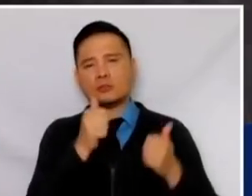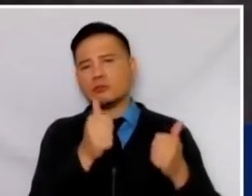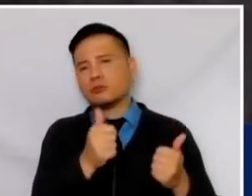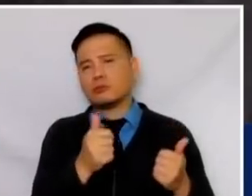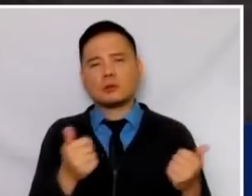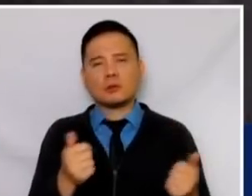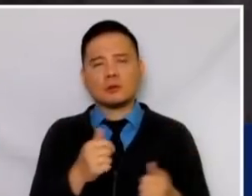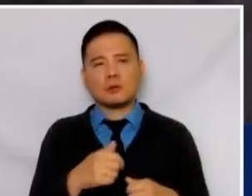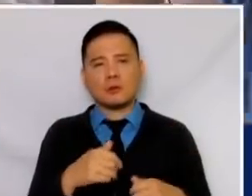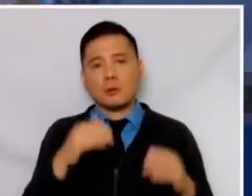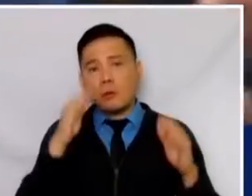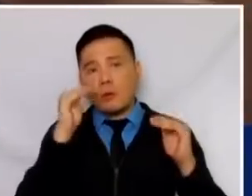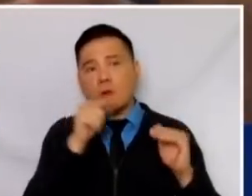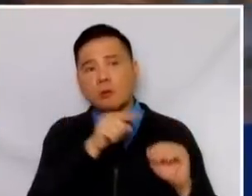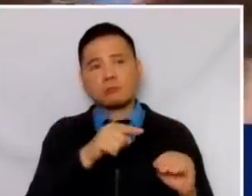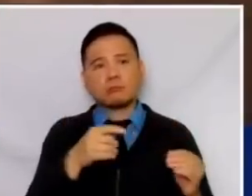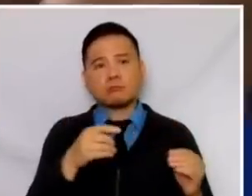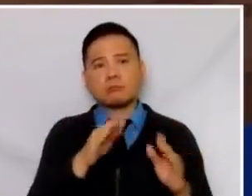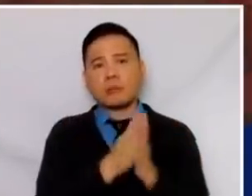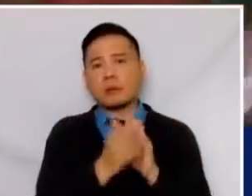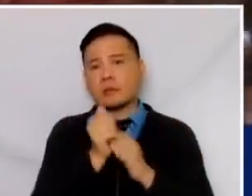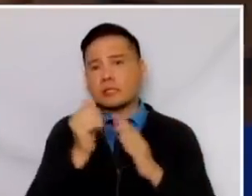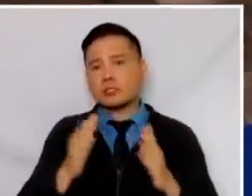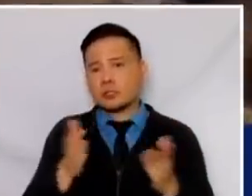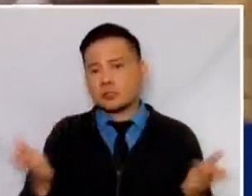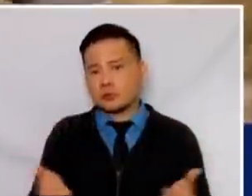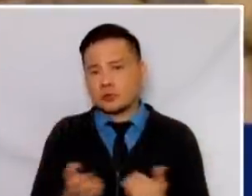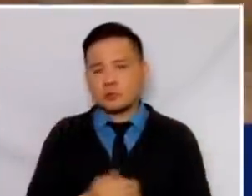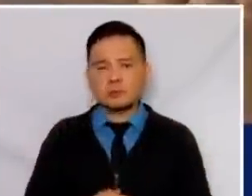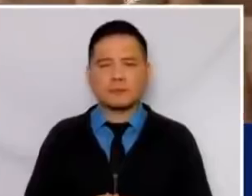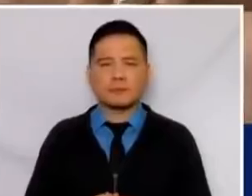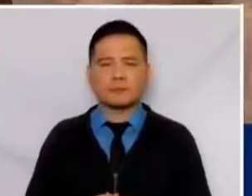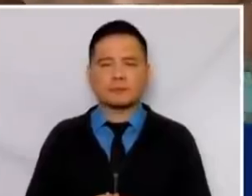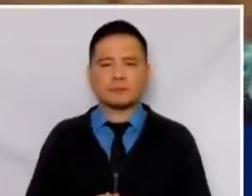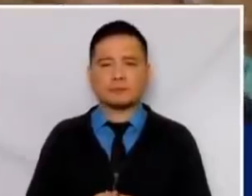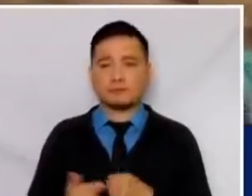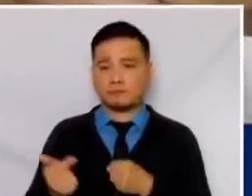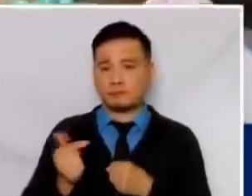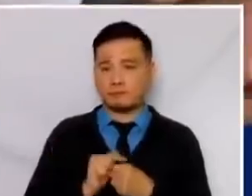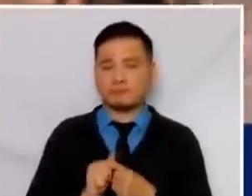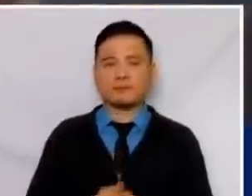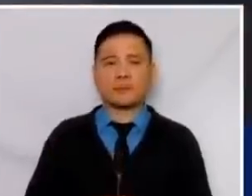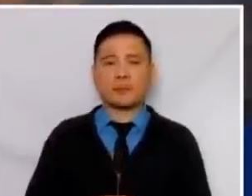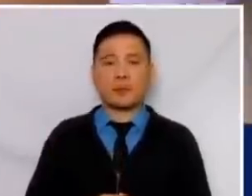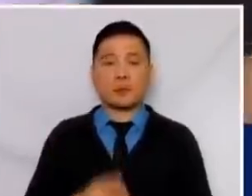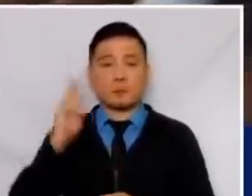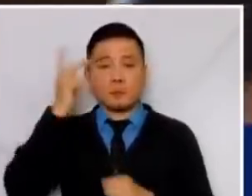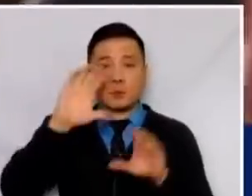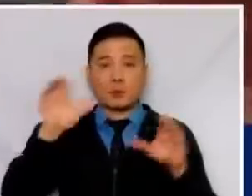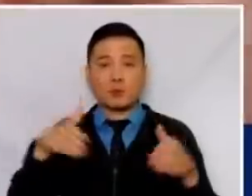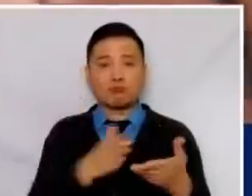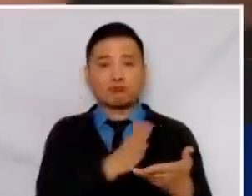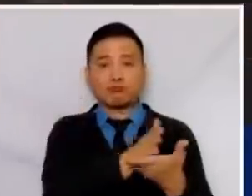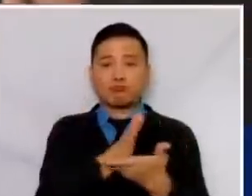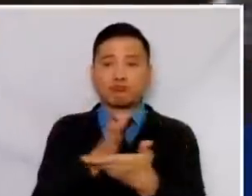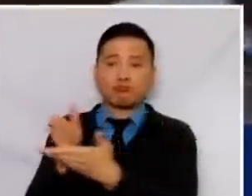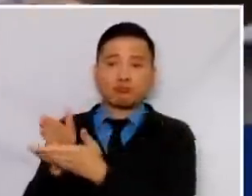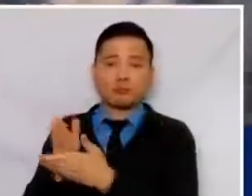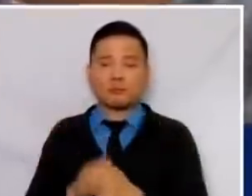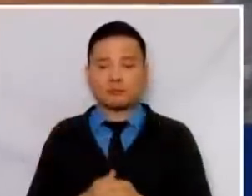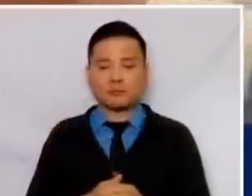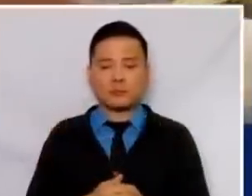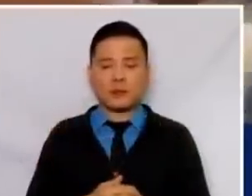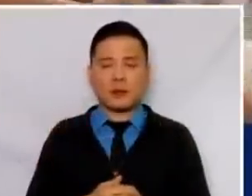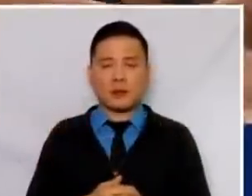Sana magkaganun din dito. Kasabay ng ikalawang araw ng pag-iikot ng Aksyon Demokratiko sa lalawigan, ang 36th